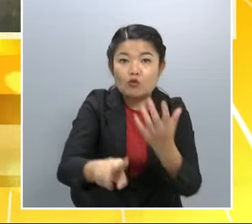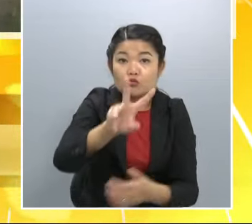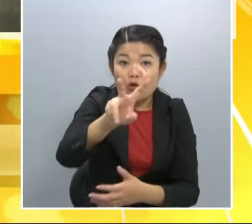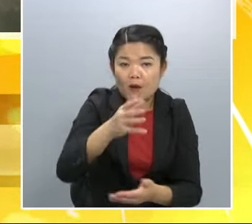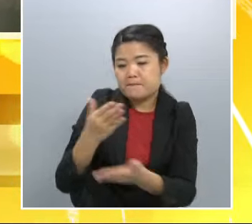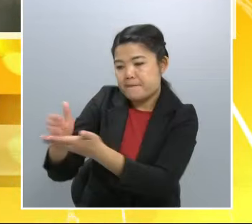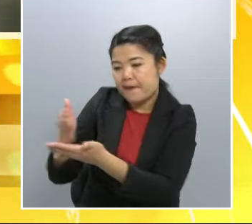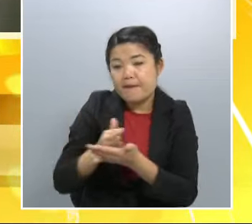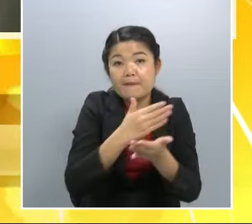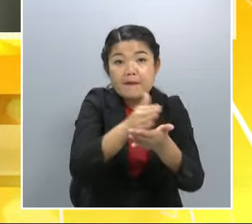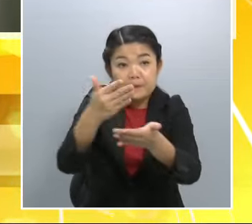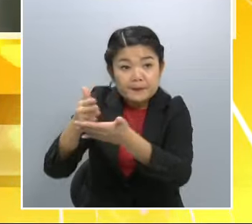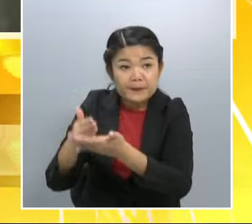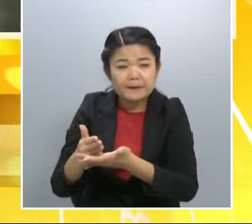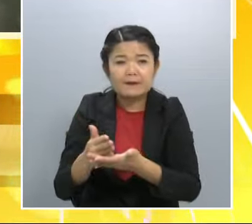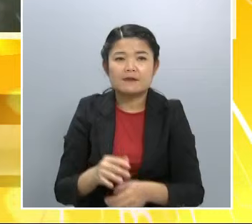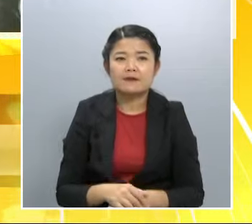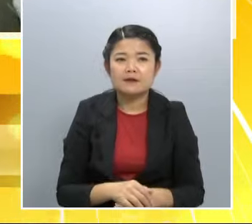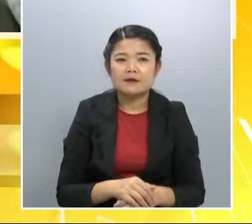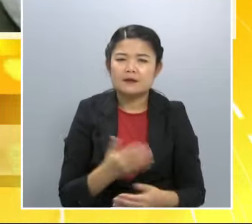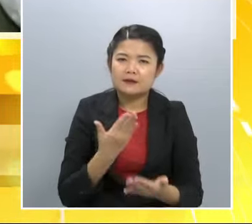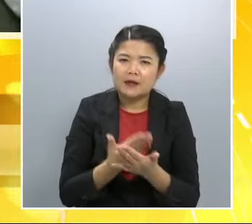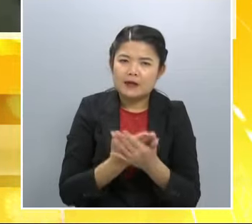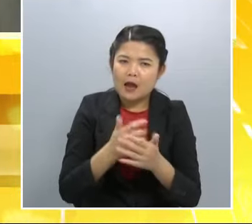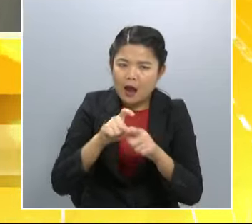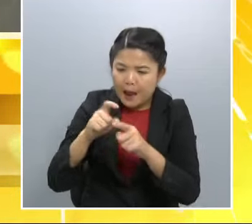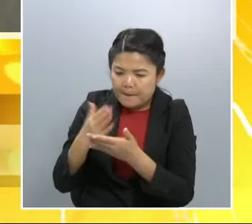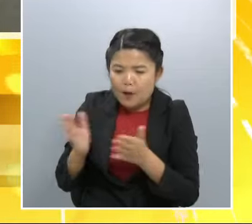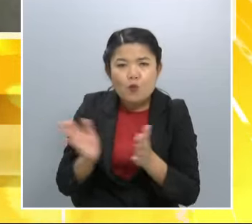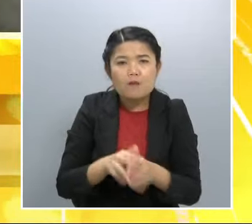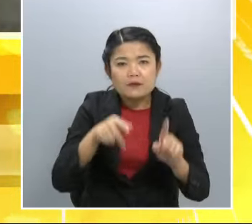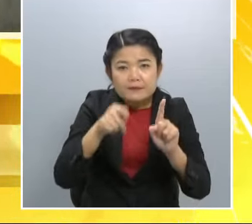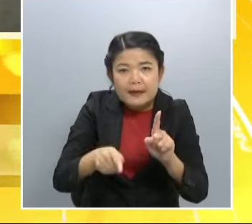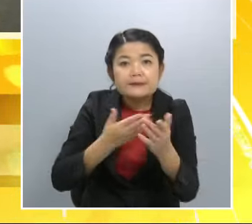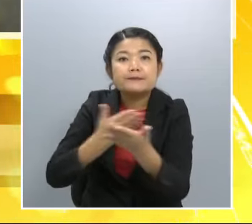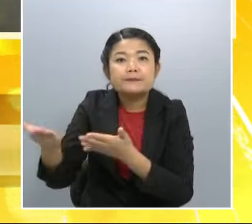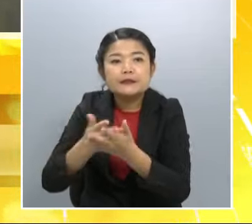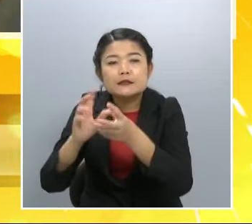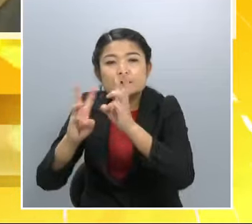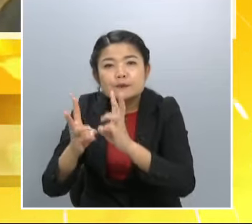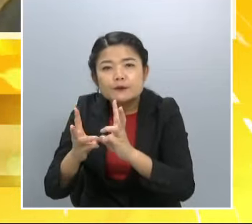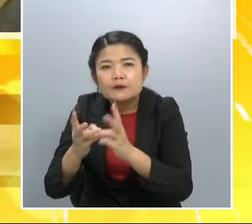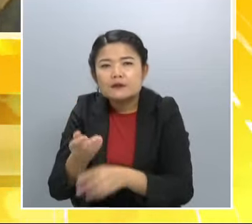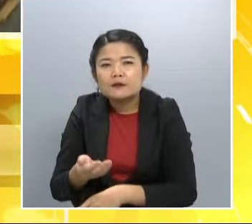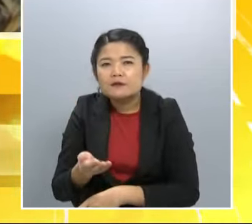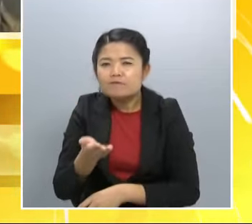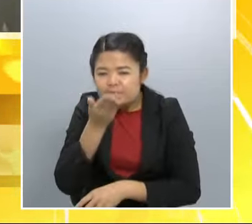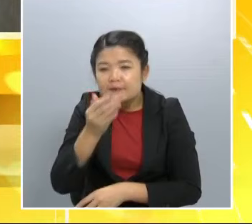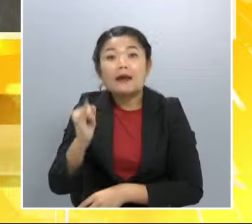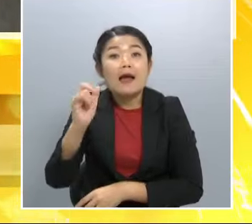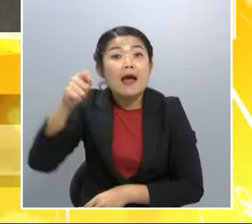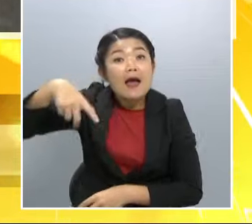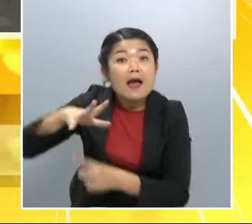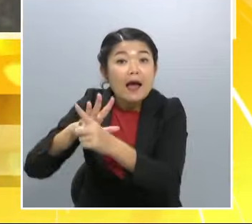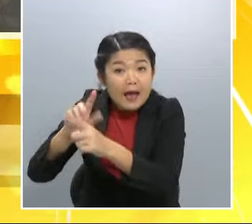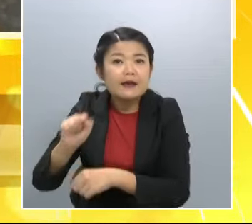แบ่งกันที่ทำมาได้มาคนละ 1000กว่าบาทและก็ไปซื้อยากไอซเสพค่ะนี่ต่อมาตำรวจควบ